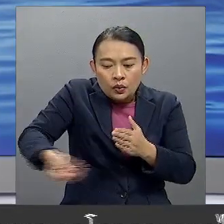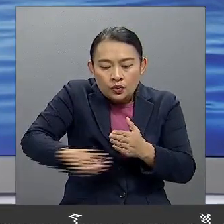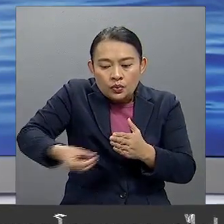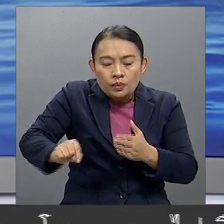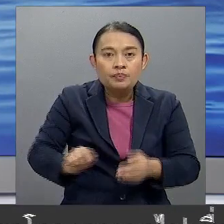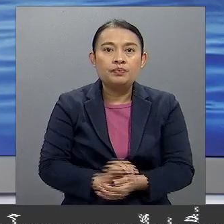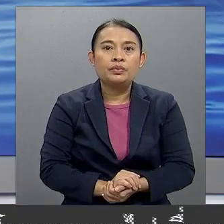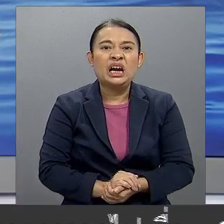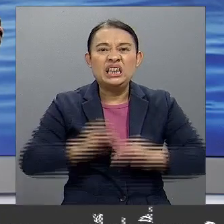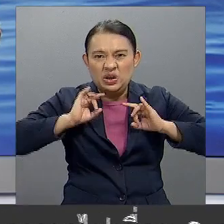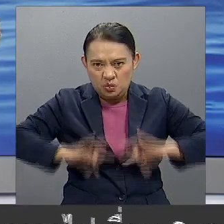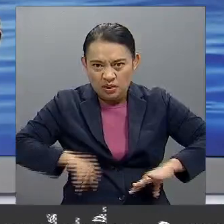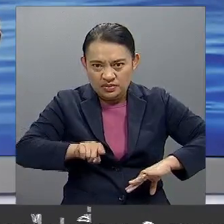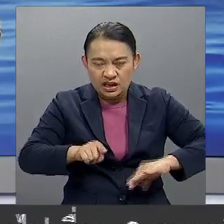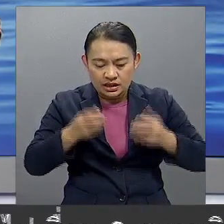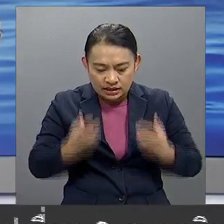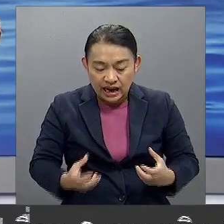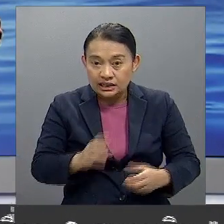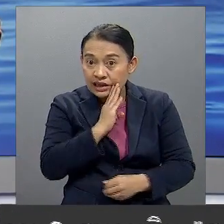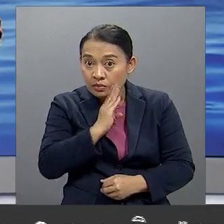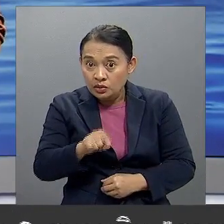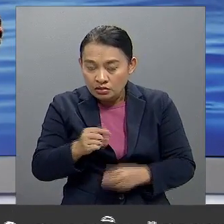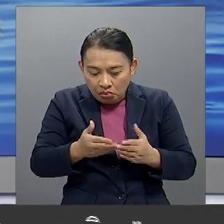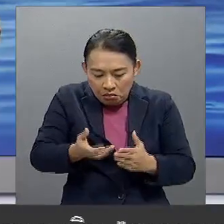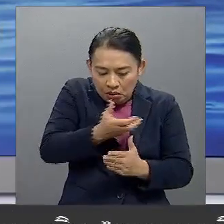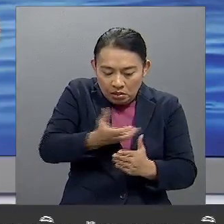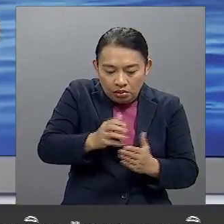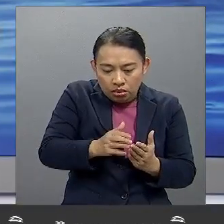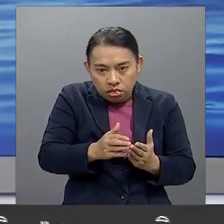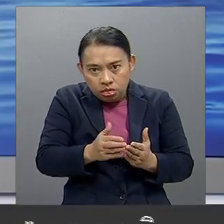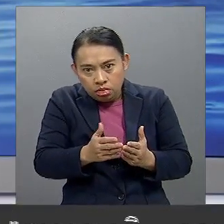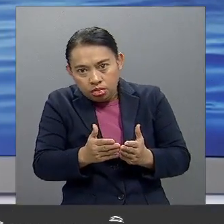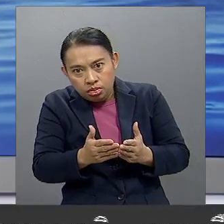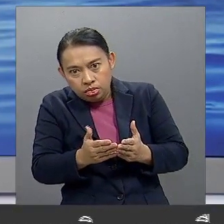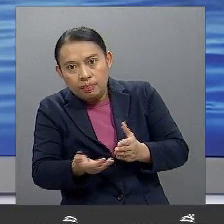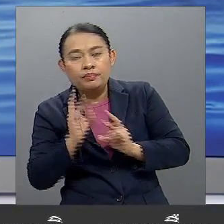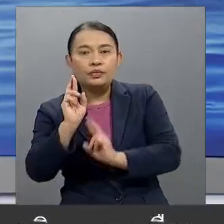เพราะถ้าถายน้หนักไม่ดีอาจทำให้เรือเสียสมดุลและสาณาการนนจะยิ่งแย่กวาเดิมค่ะ